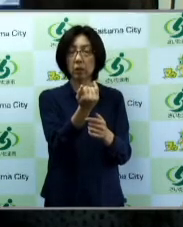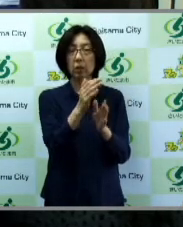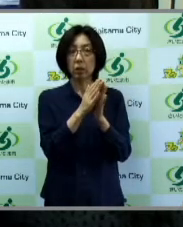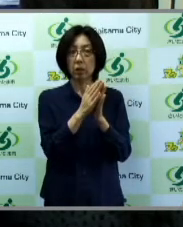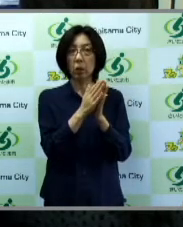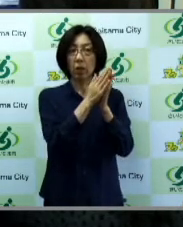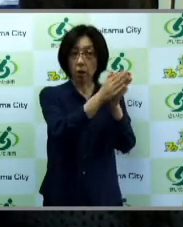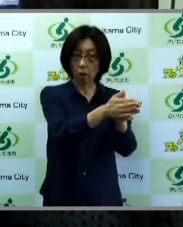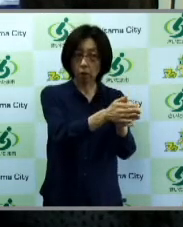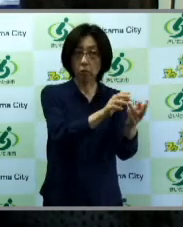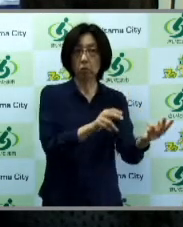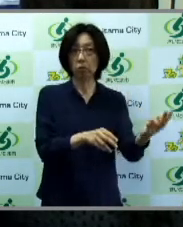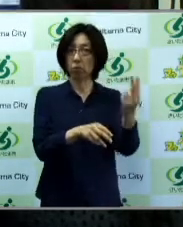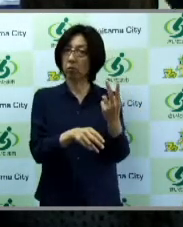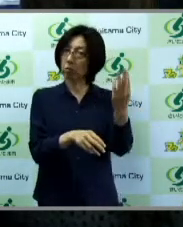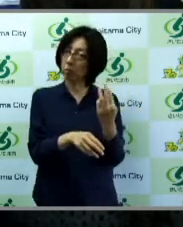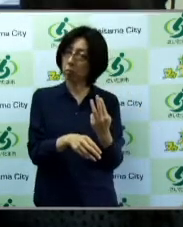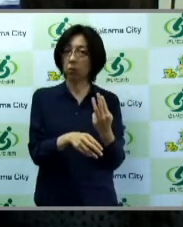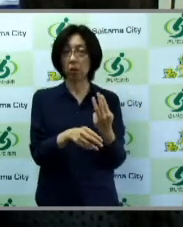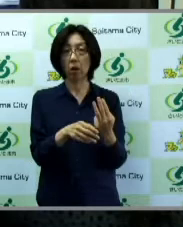ですか。